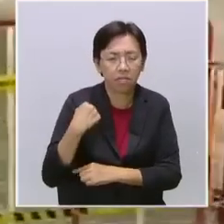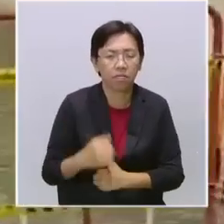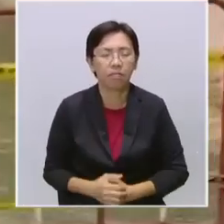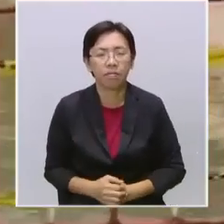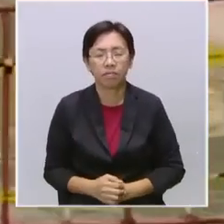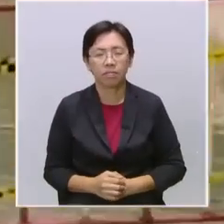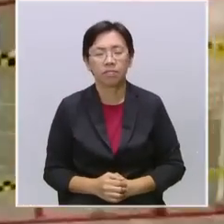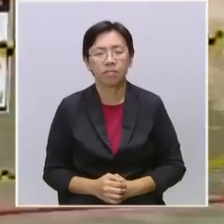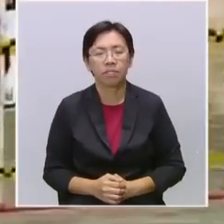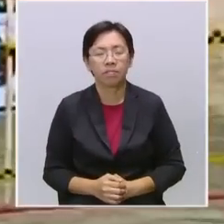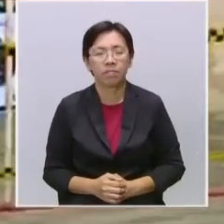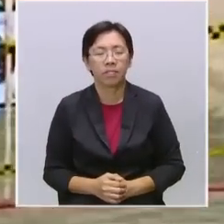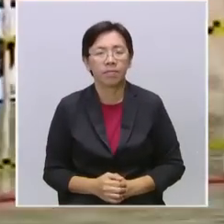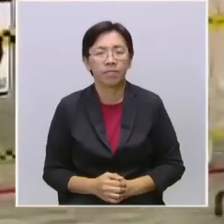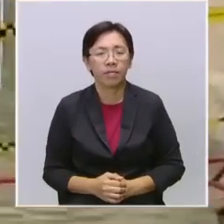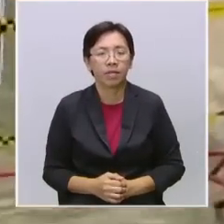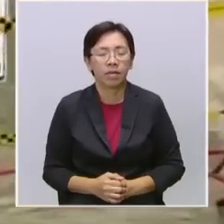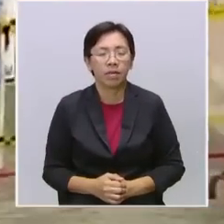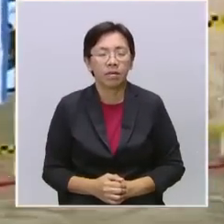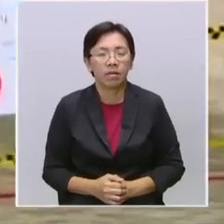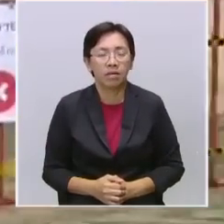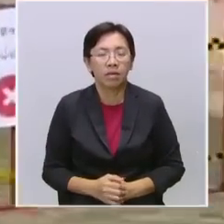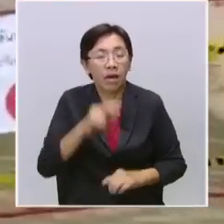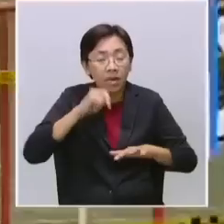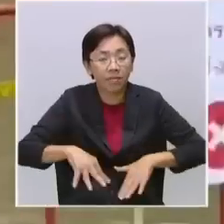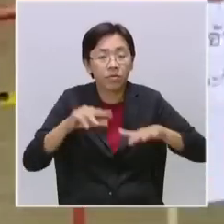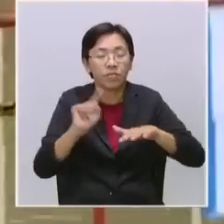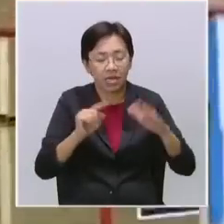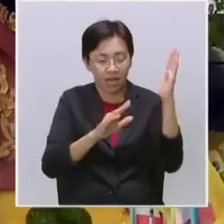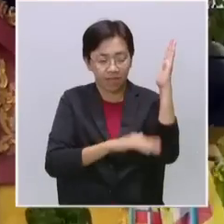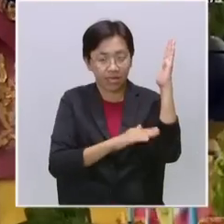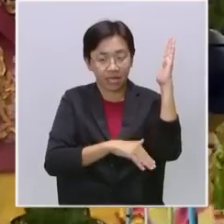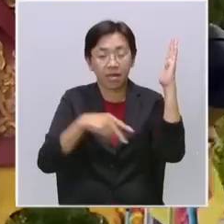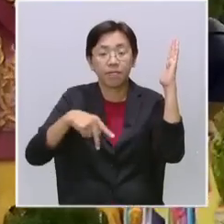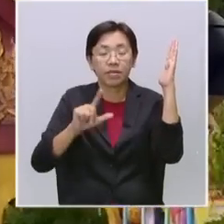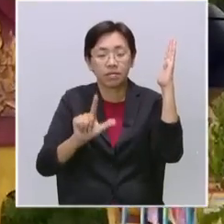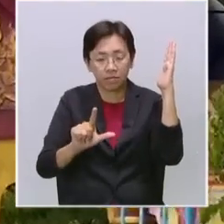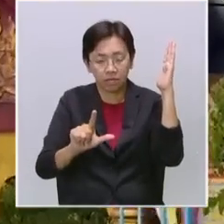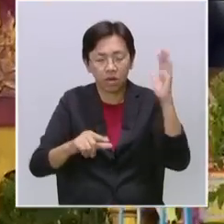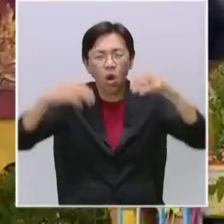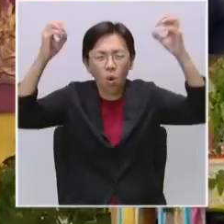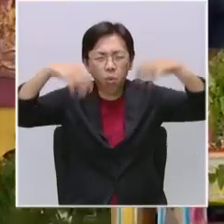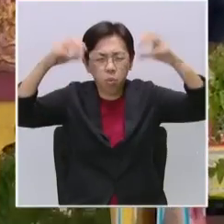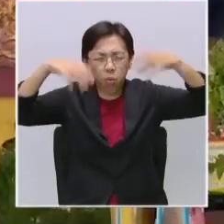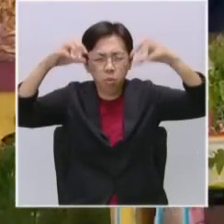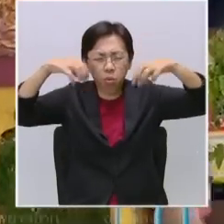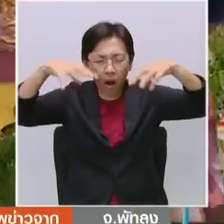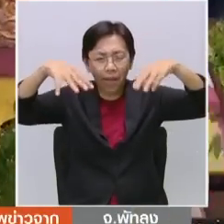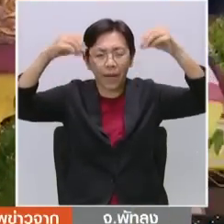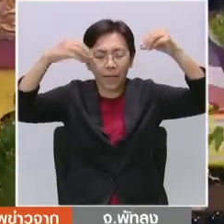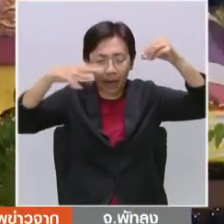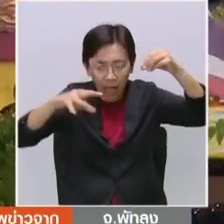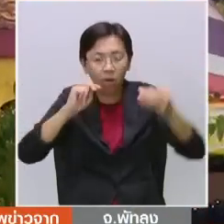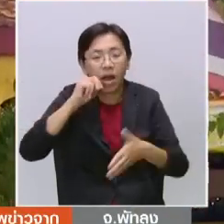ค่ะ ไปดูสถานการณ์น้ำกันต่อนะครับที่จังหวัดพัทลุงครับคุณผู้ชมครับหลังฝนทิ้งช่วงนะครับทำให้น้ำในห